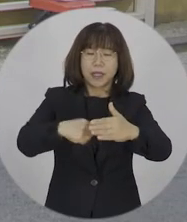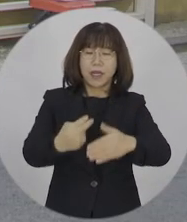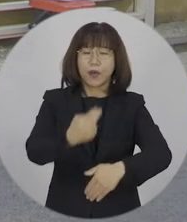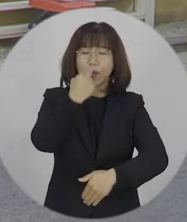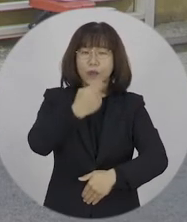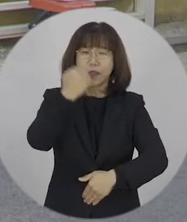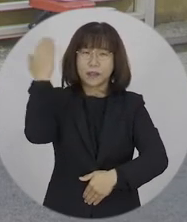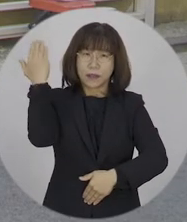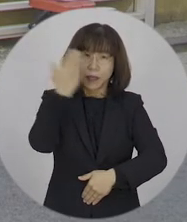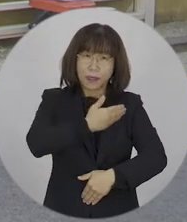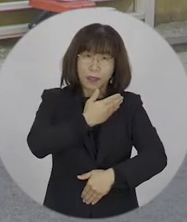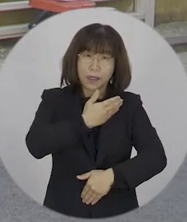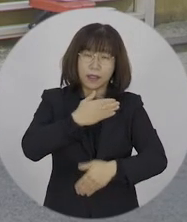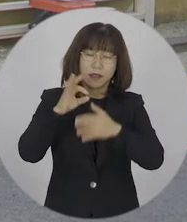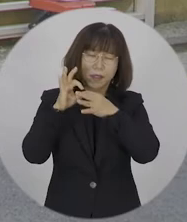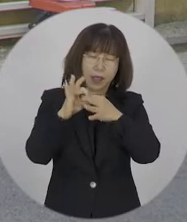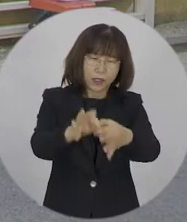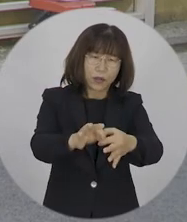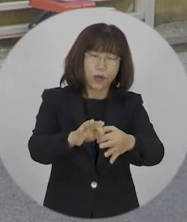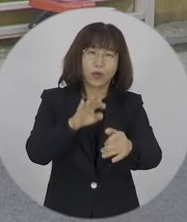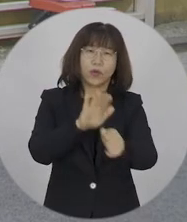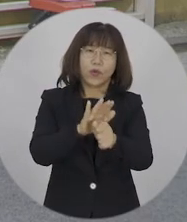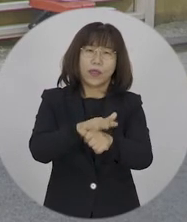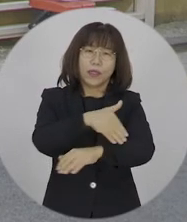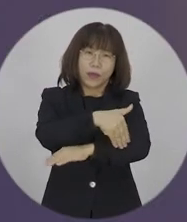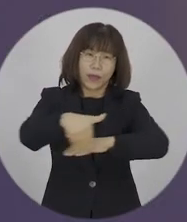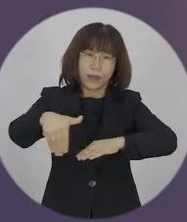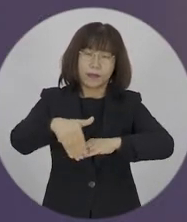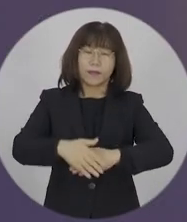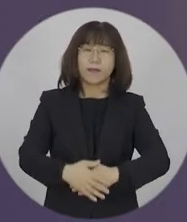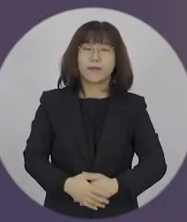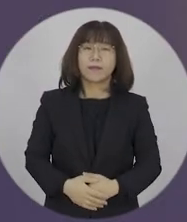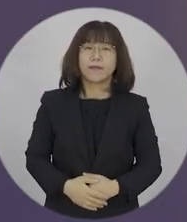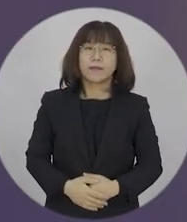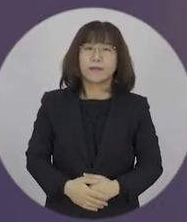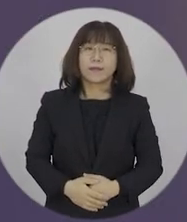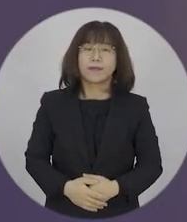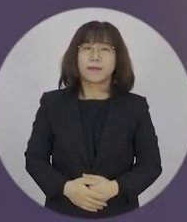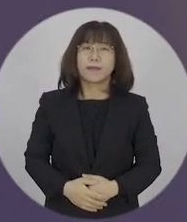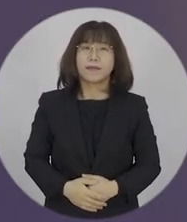실내공기 지 개선사업을 지속적으로 펼친다는 계획입니다